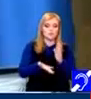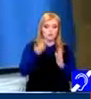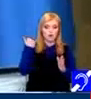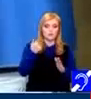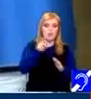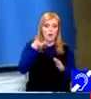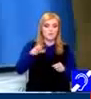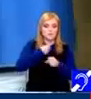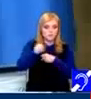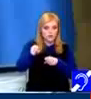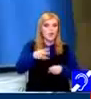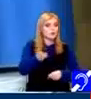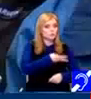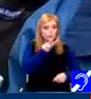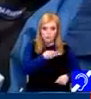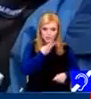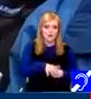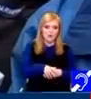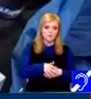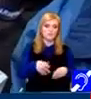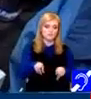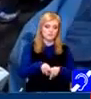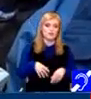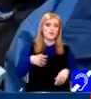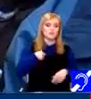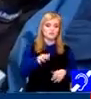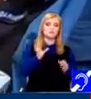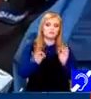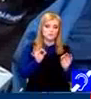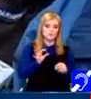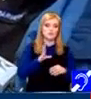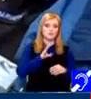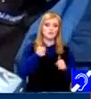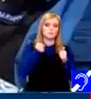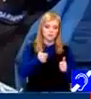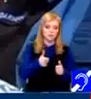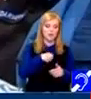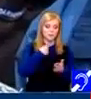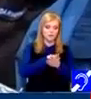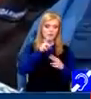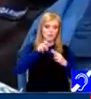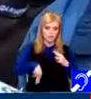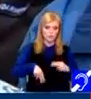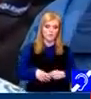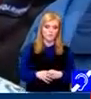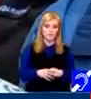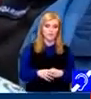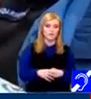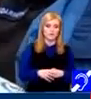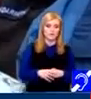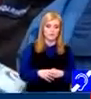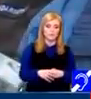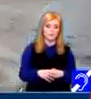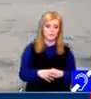evacuare forțată. Nu ne dorim acest lucru. N-am ieșit din zona de risc și nici n-aș spune că am ieșit din situația critică. Încă o tratăm